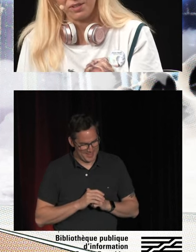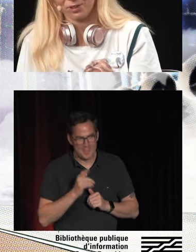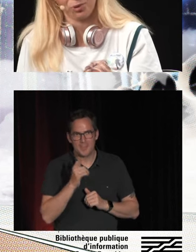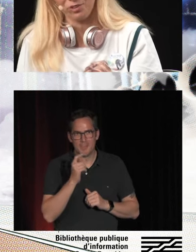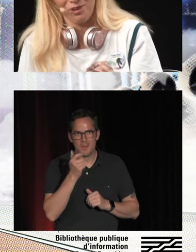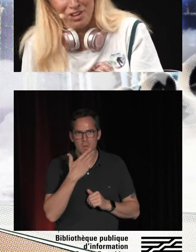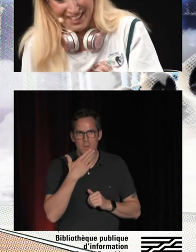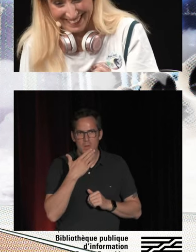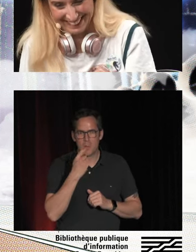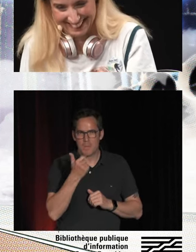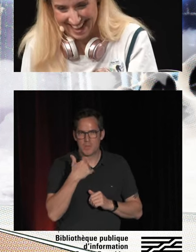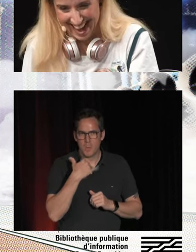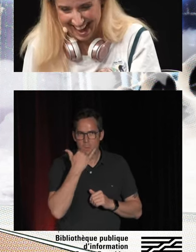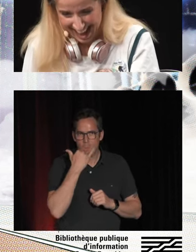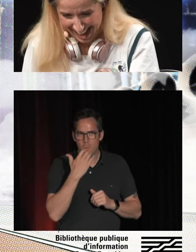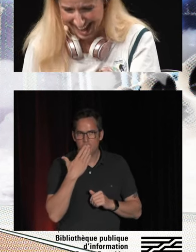J'ai failli appuyer une fois de trop, je vous jure.